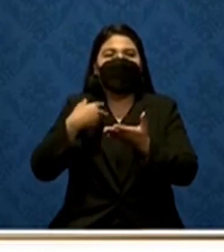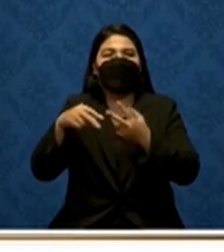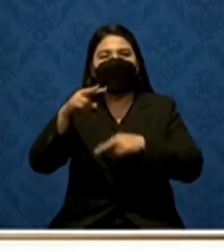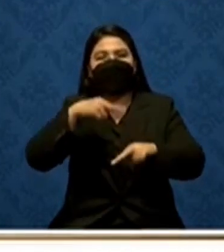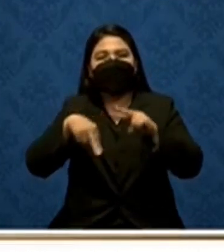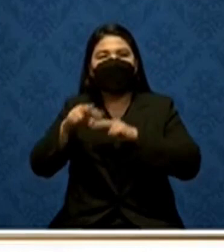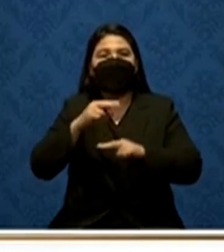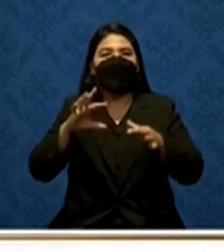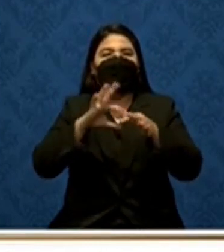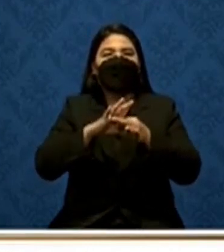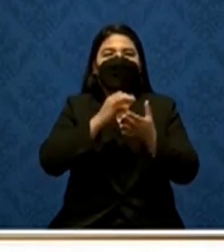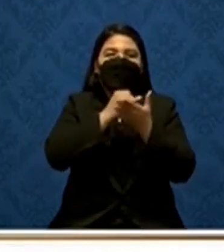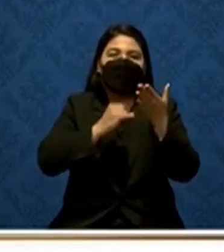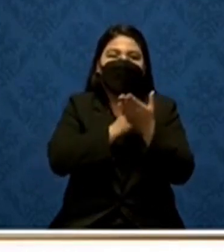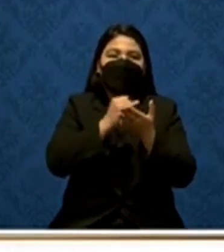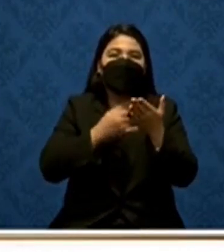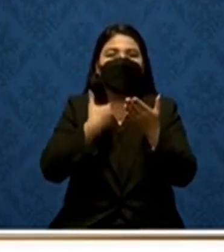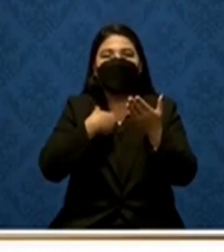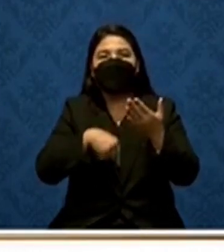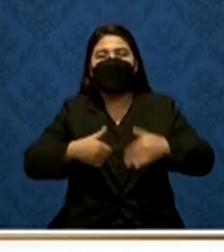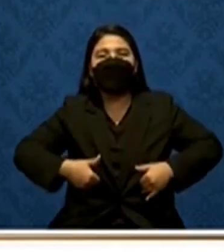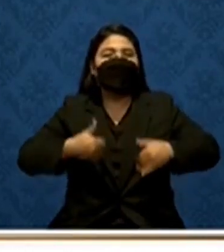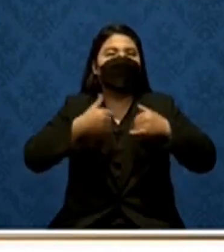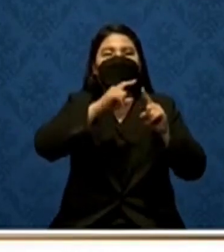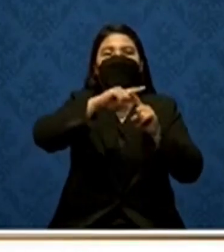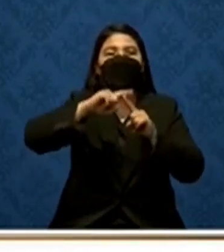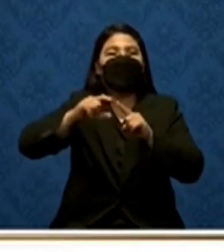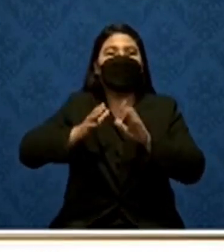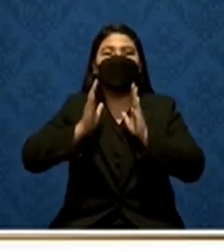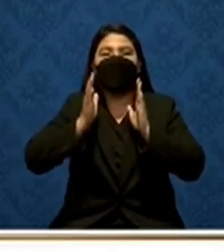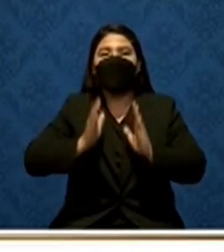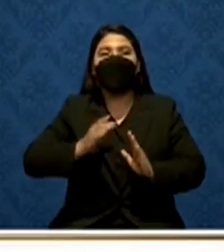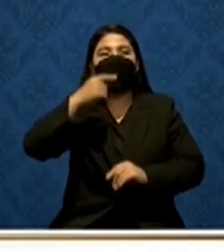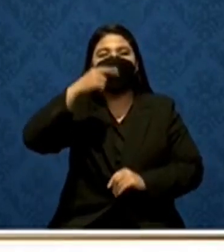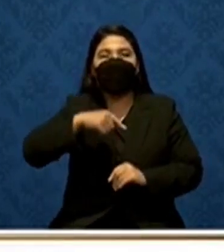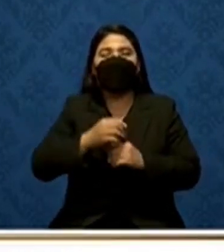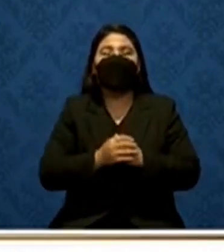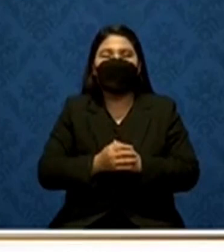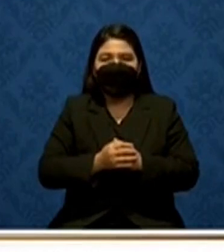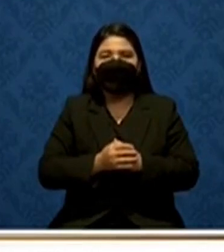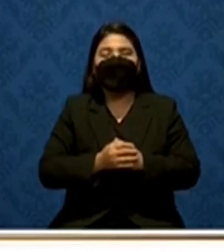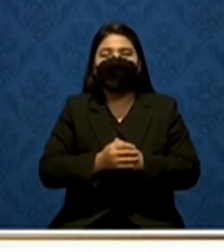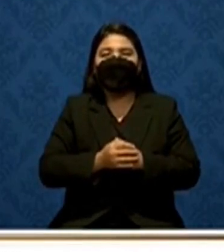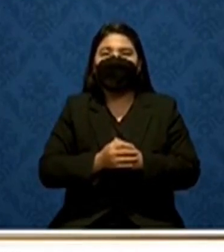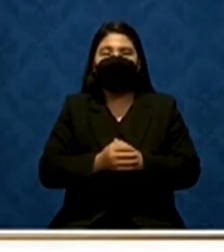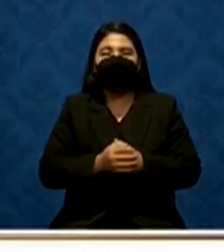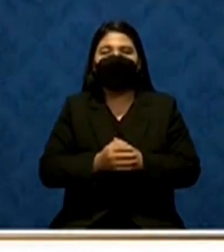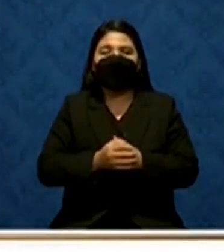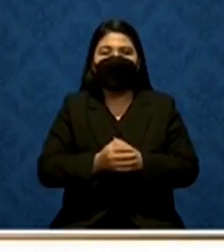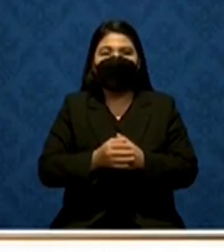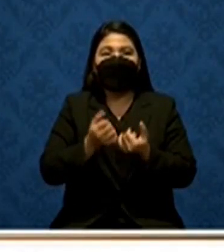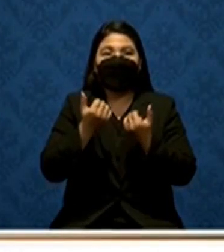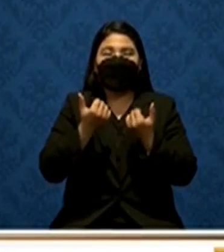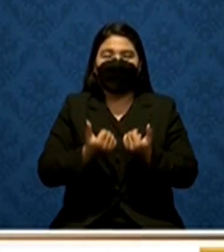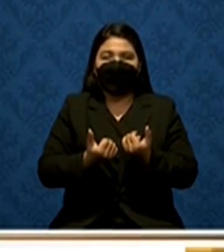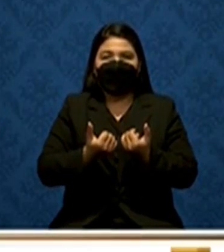ft Power คือสนละปะวัฒนธรรม วิธีชีวิตแล้วก็อัตลักษของคามเป็ชาติ ความเป็นไทยของเราซึ่งขนาดนี้